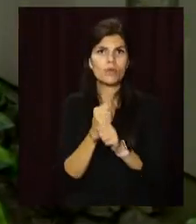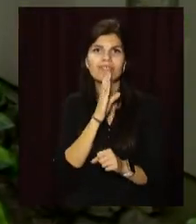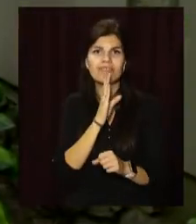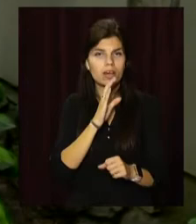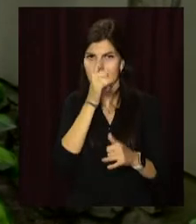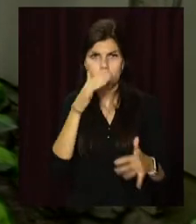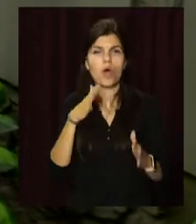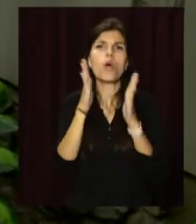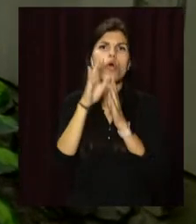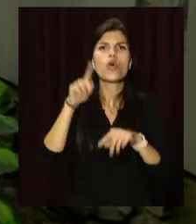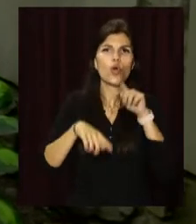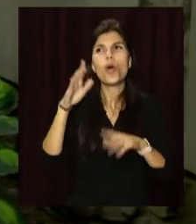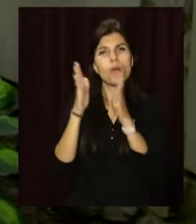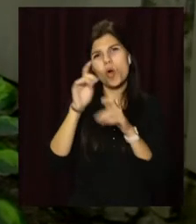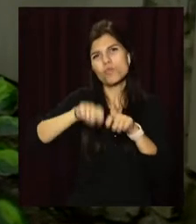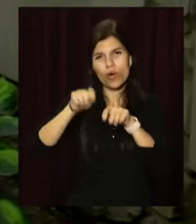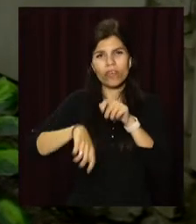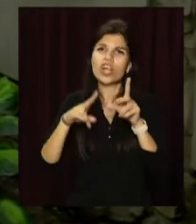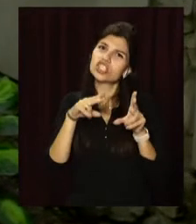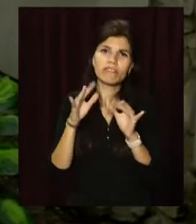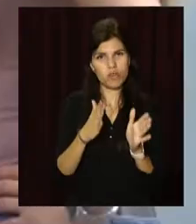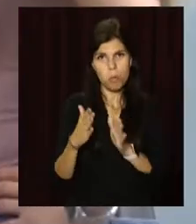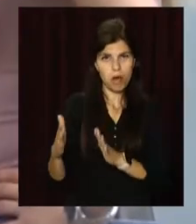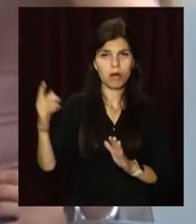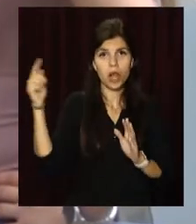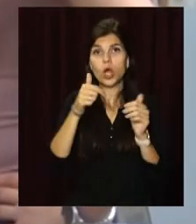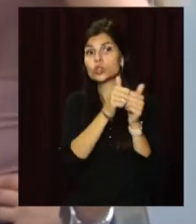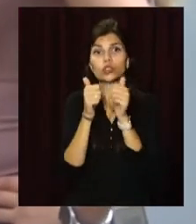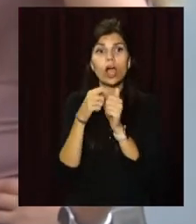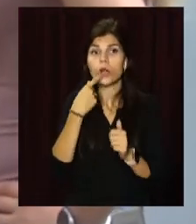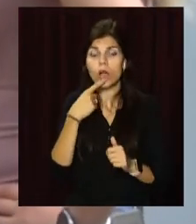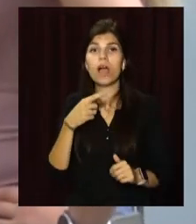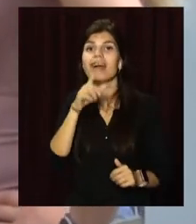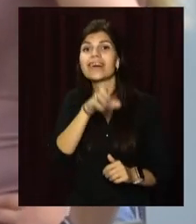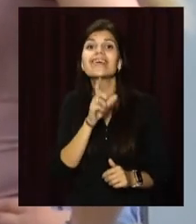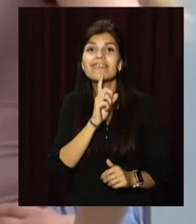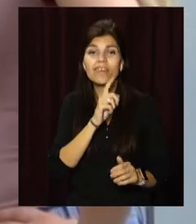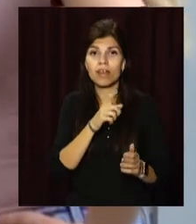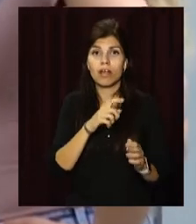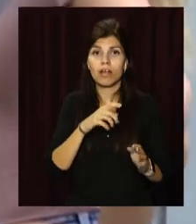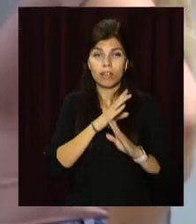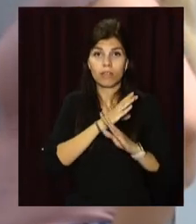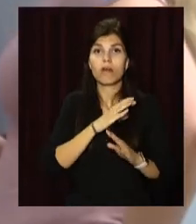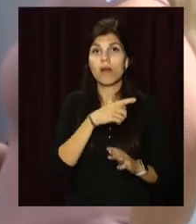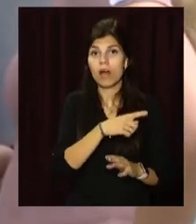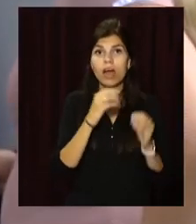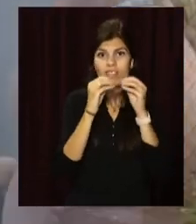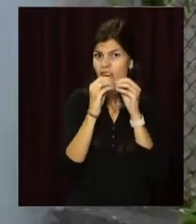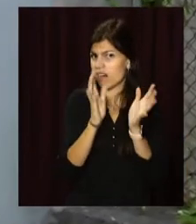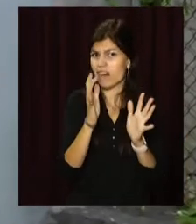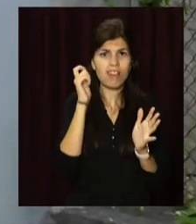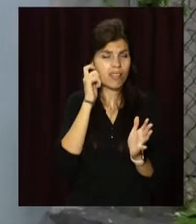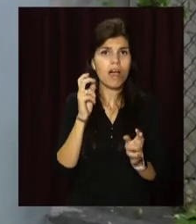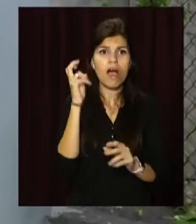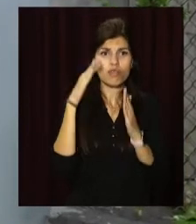Тож попросила родичку перевірити, чи все в порядку. Сусіди кажуть, загибла пропрацювала домашньою помічницею з 10 років.